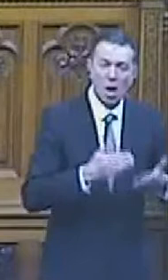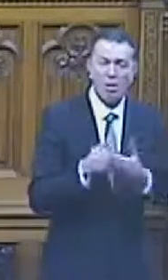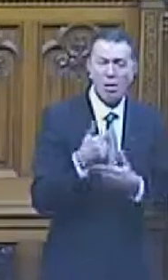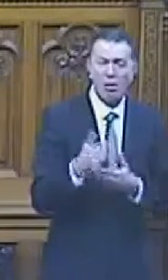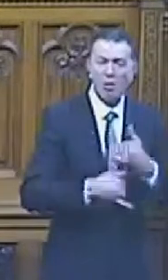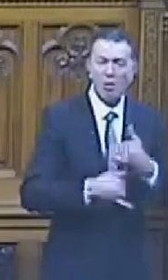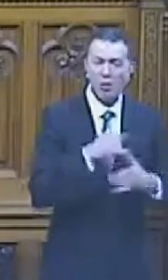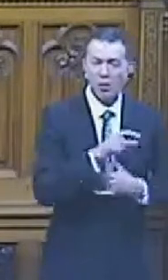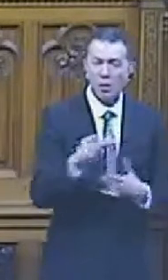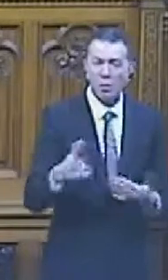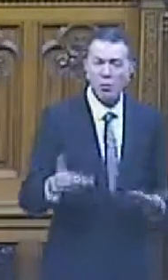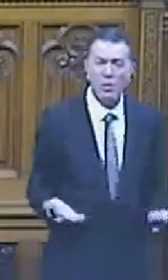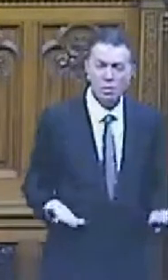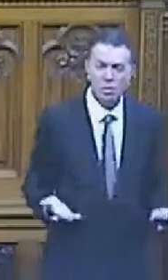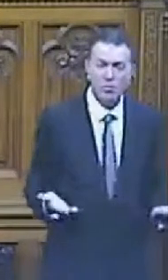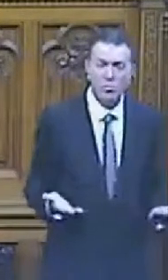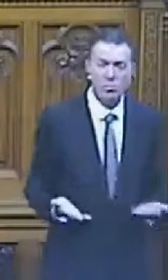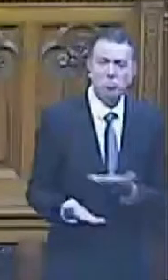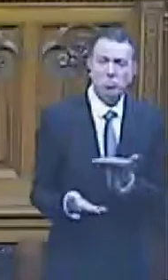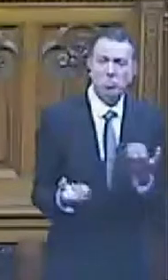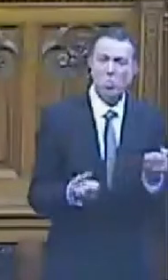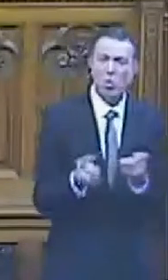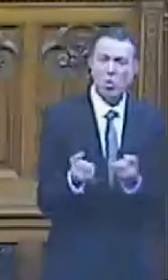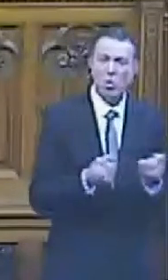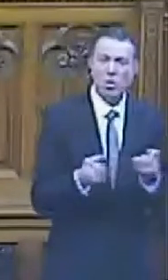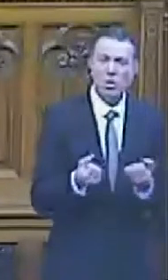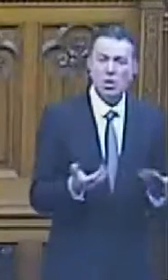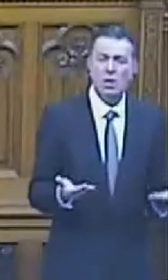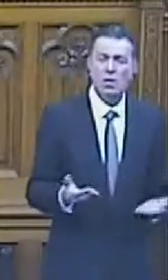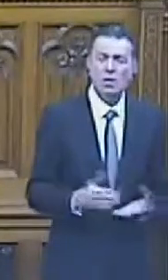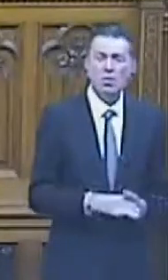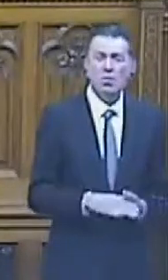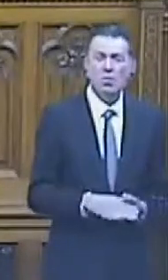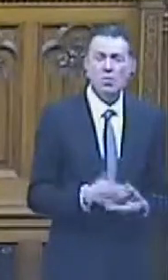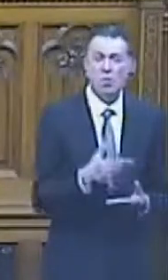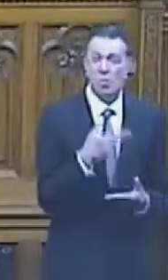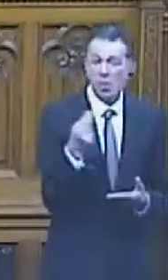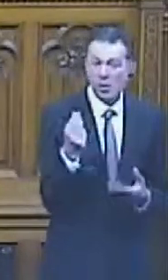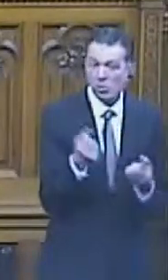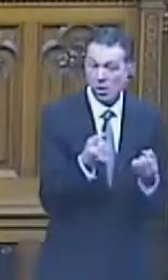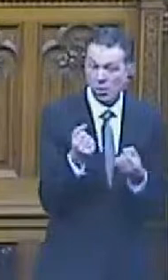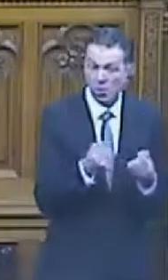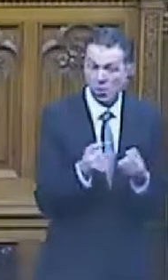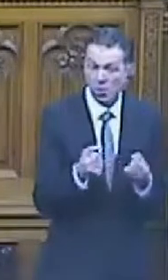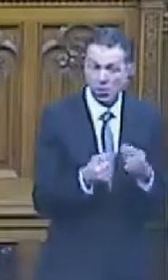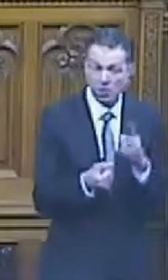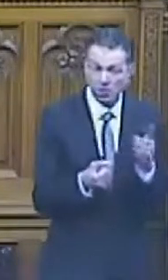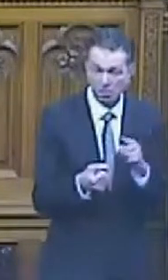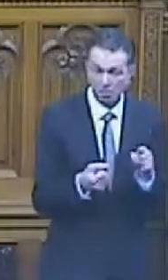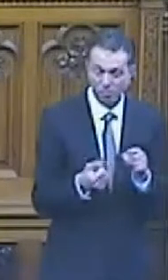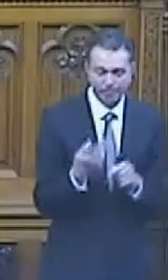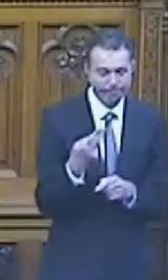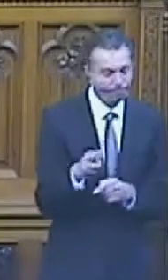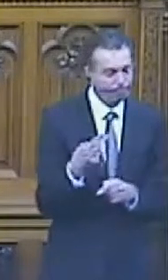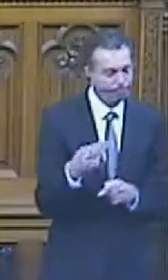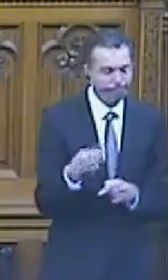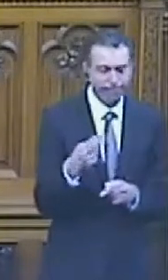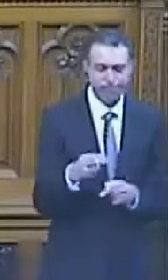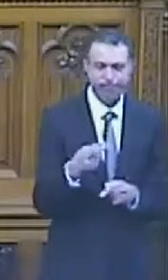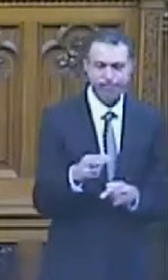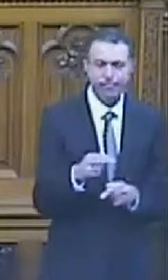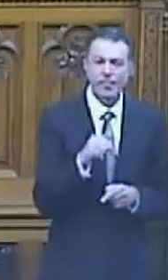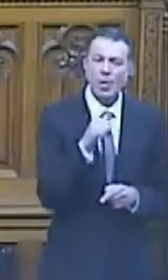21. Jahrhundert stattfindet. Das ist Ihre Politik, meine sehr geehrten Damen und Herren. Ihre menschliche Politik, nein, sie ist nicht menschlich, sie